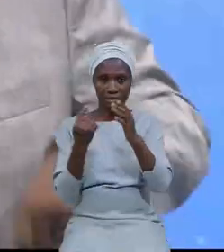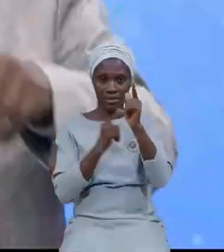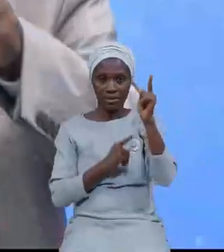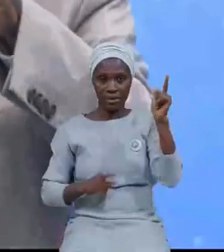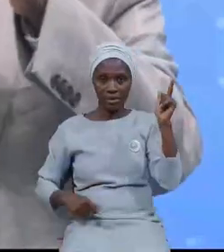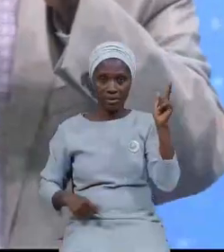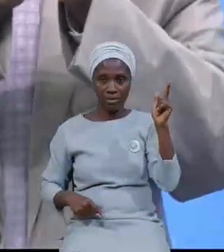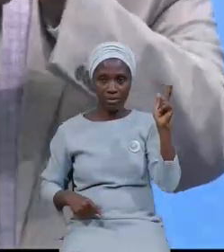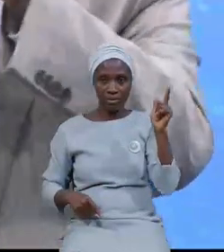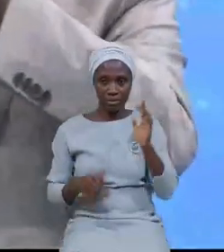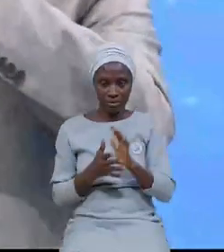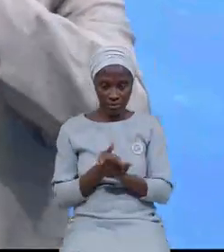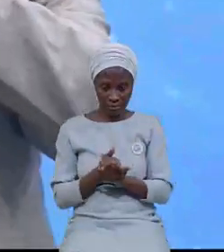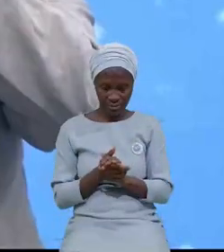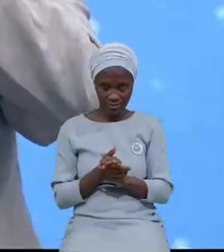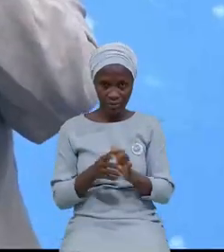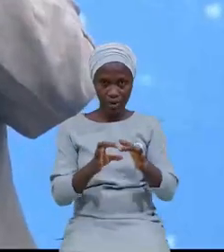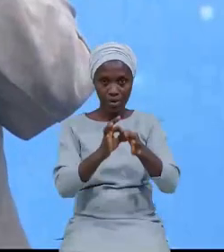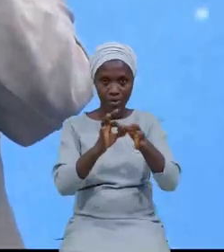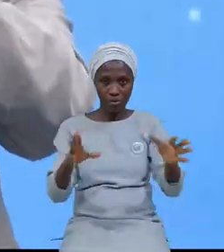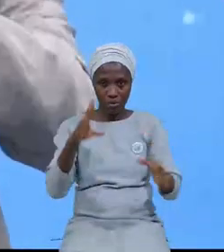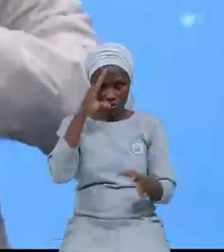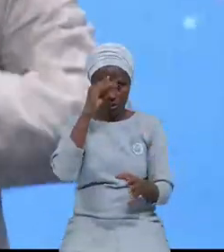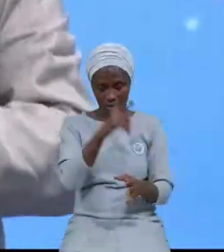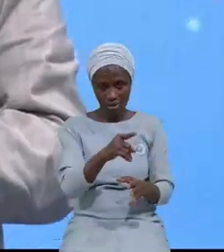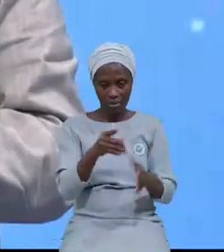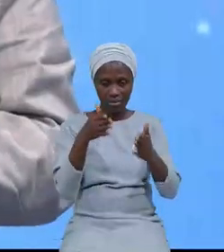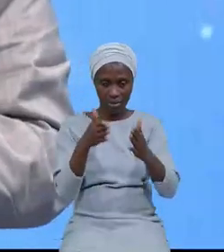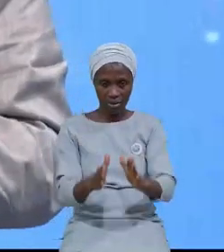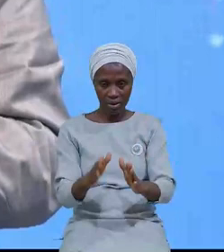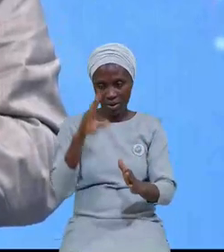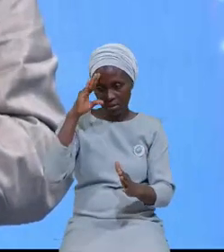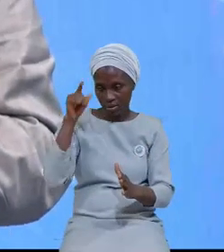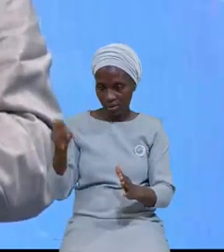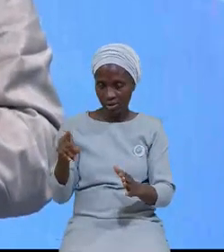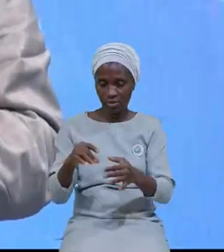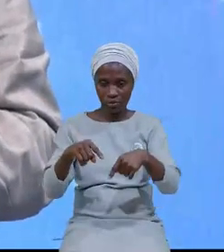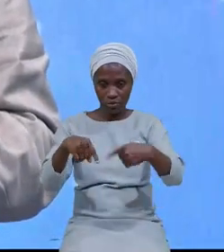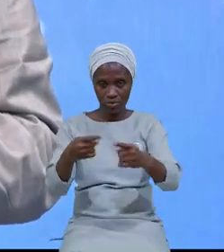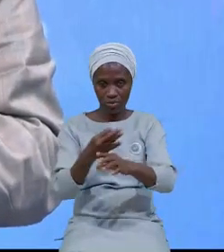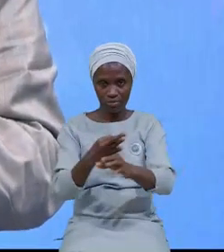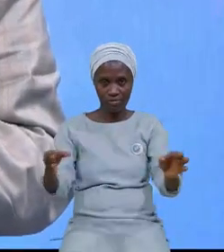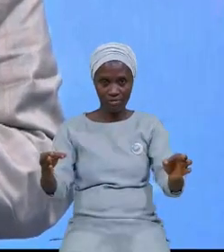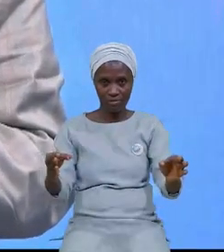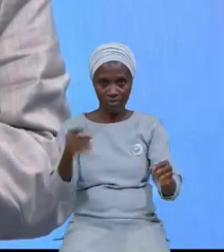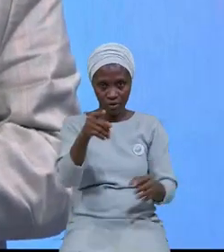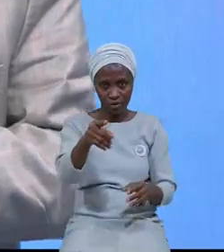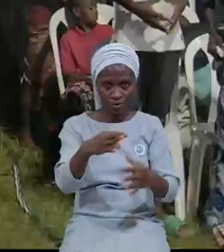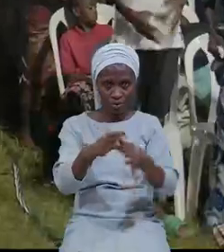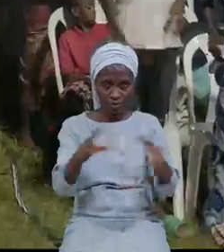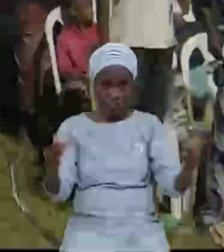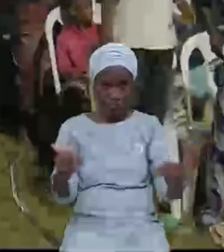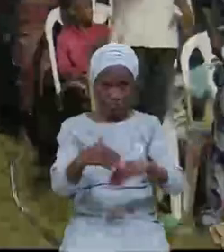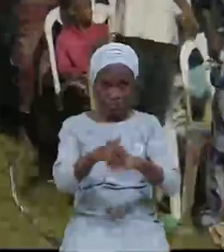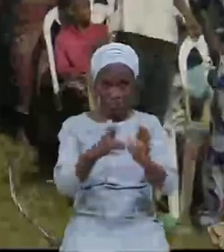gloire à Dieu déliez-le et laissez-le aller tu es